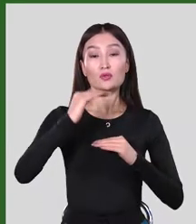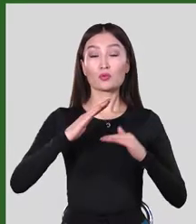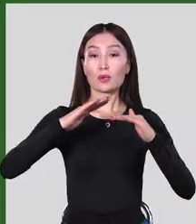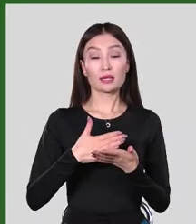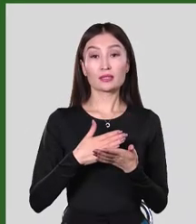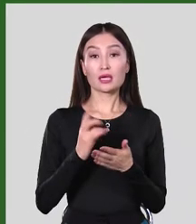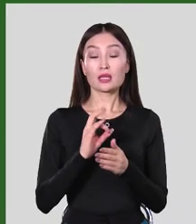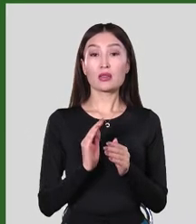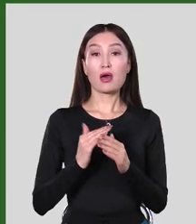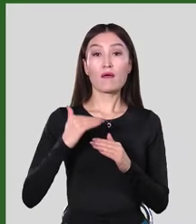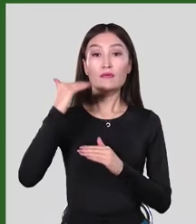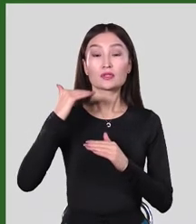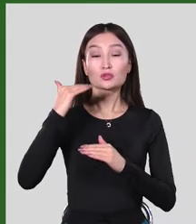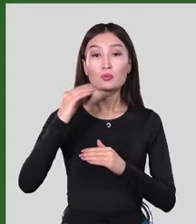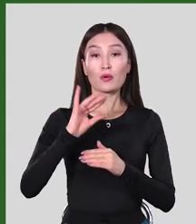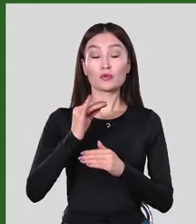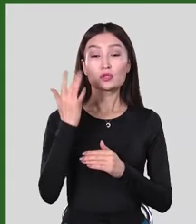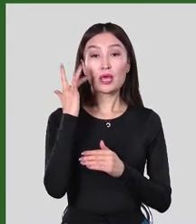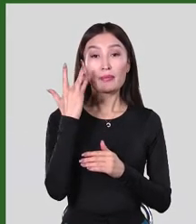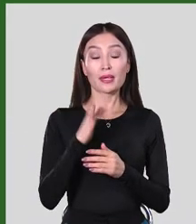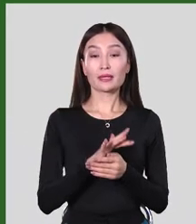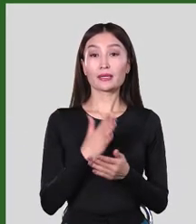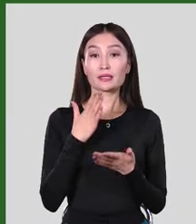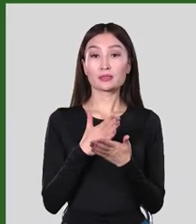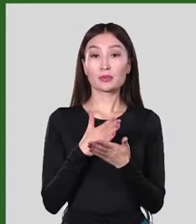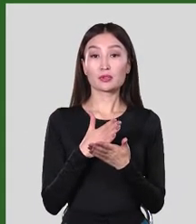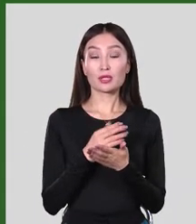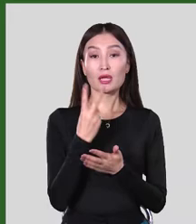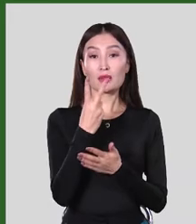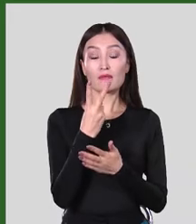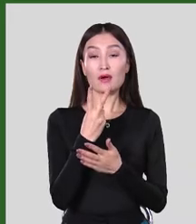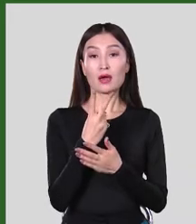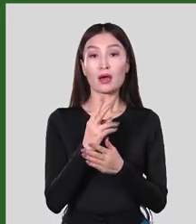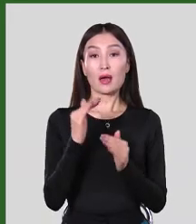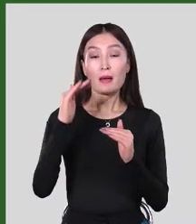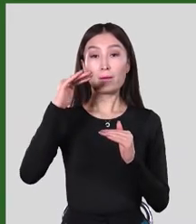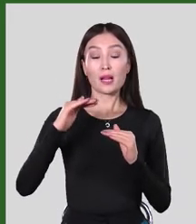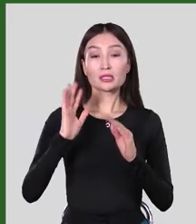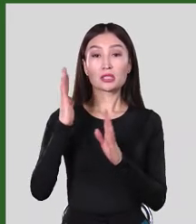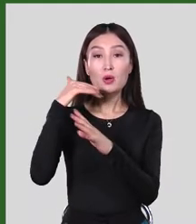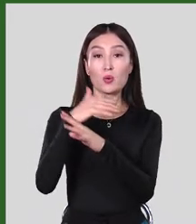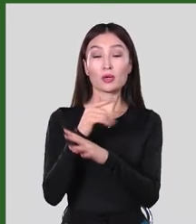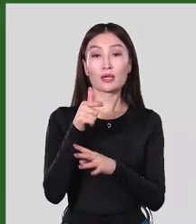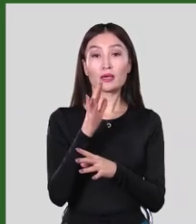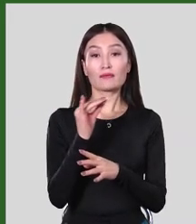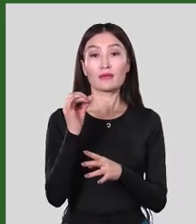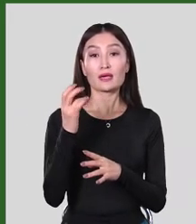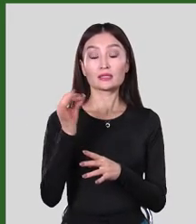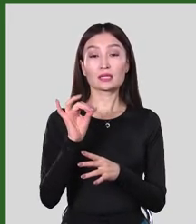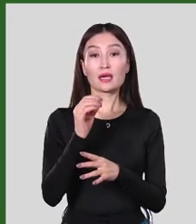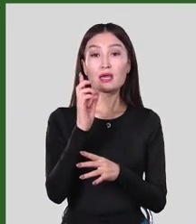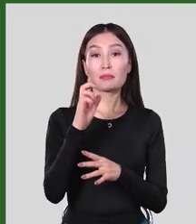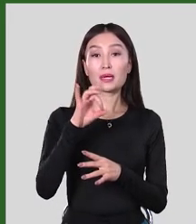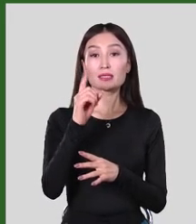прогибы. На выступах южноамериканской платформы расположены 2 плоскогорья – Гвианское и